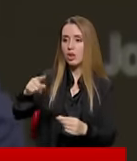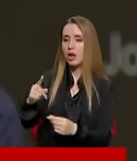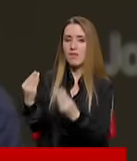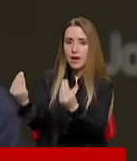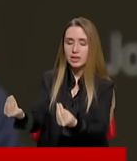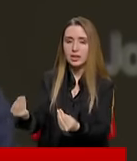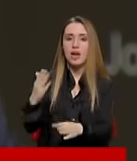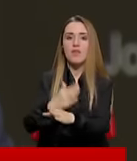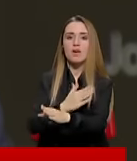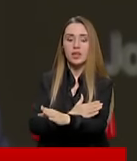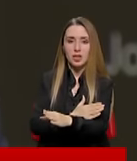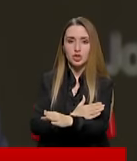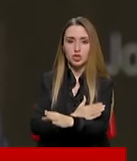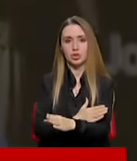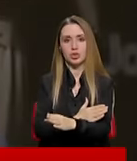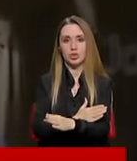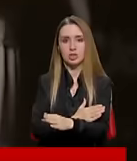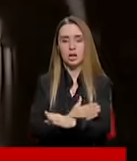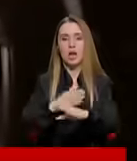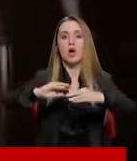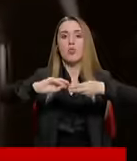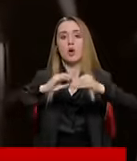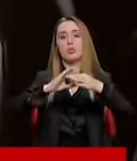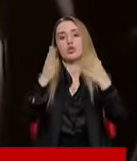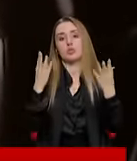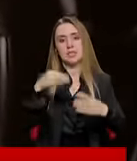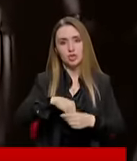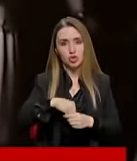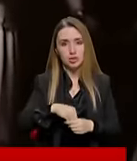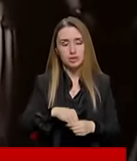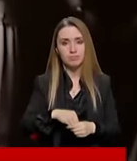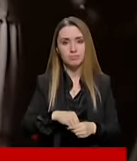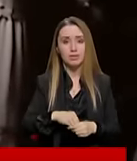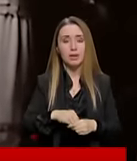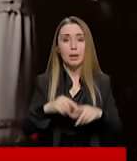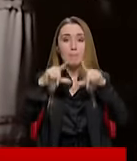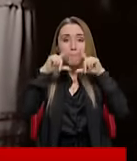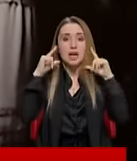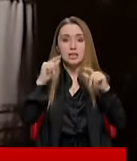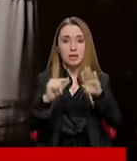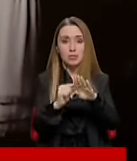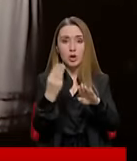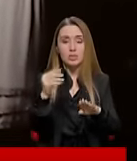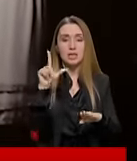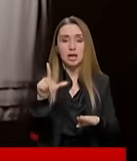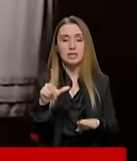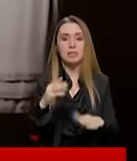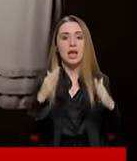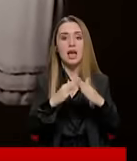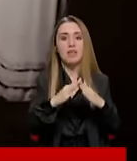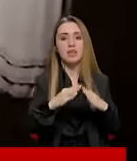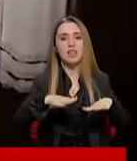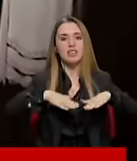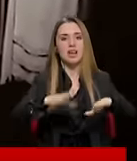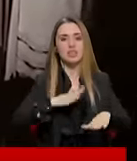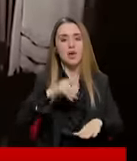verdik ki vatandaş bir an evvel Eee derdine çare olunsun diye maske dikilecek evinde kapalı kalan terzileri